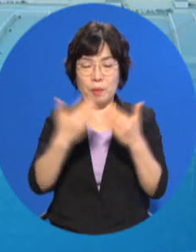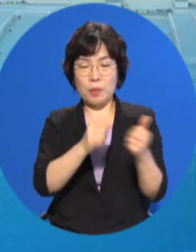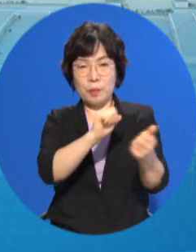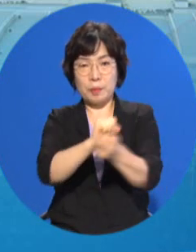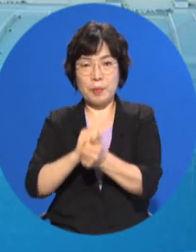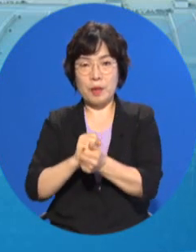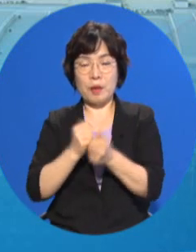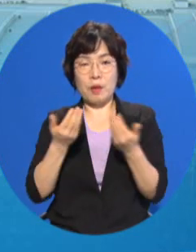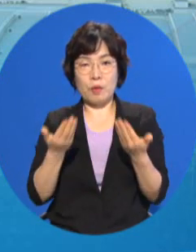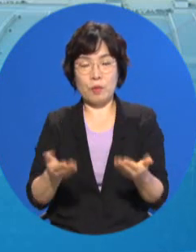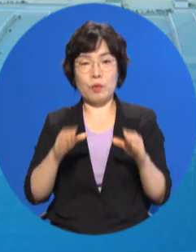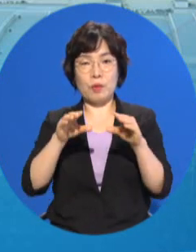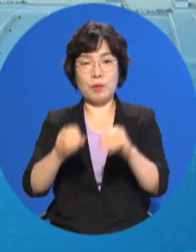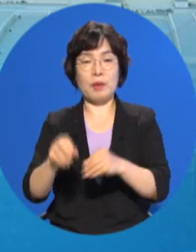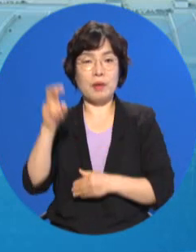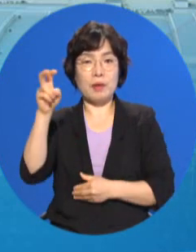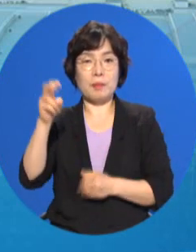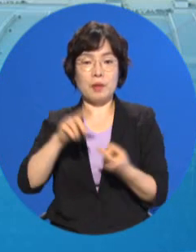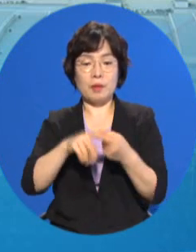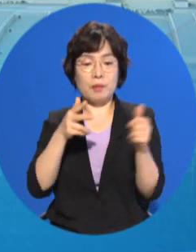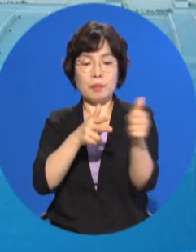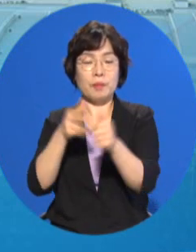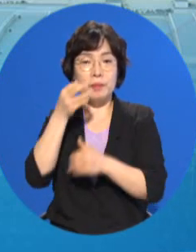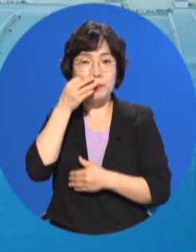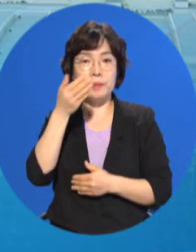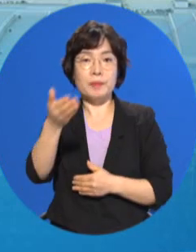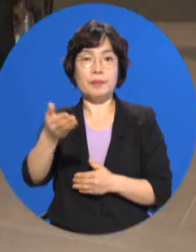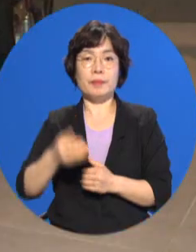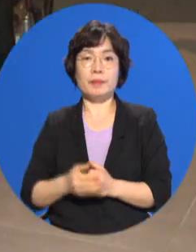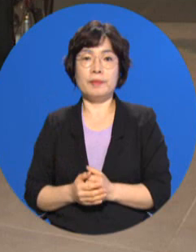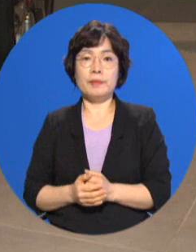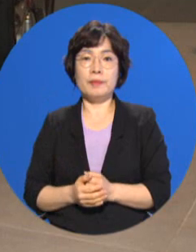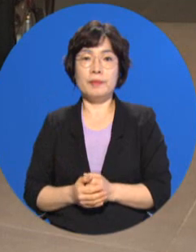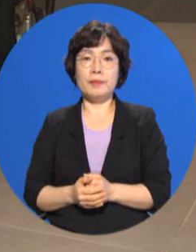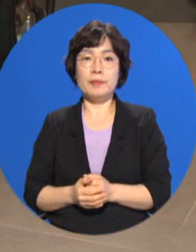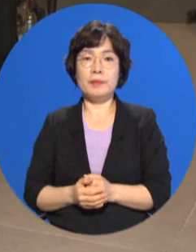위기에 처하게 됐습니다. 이재원 기자가 취재했습니다.